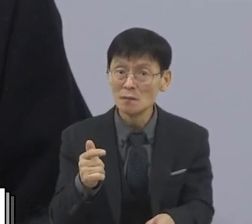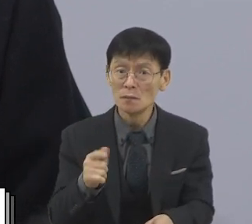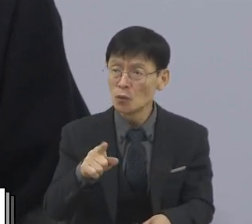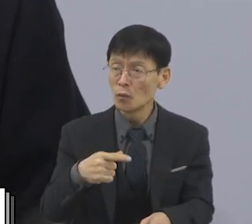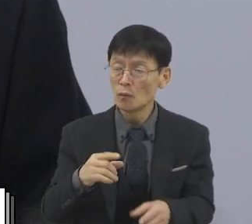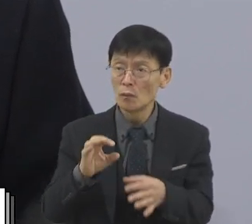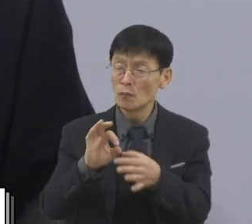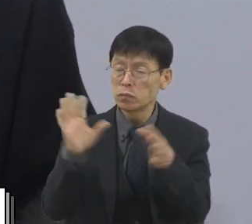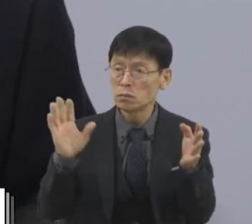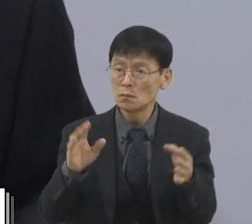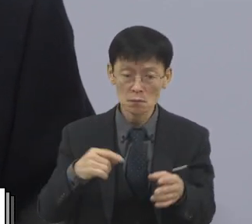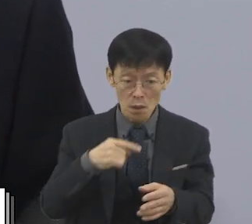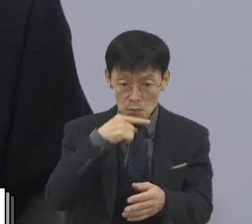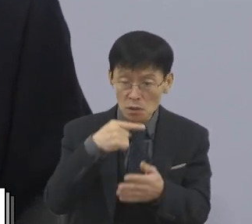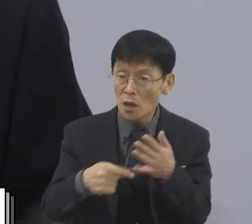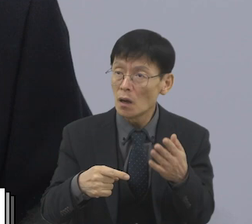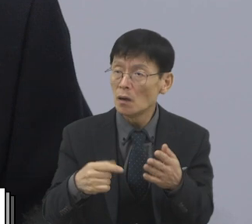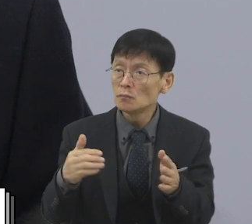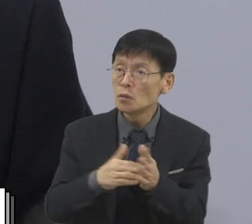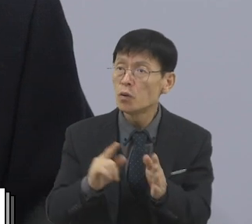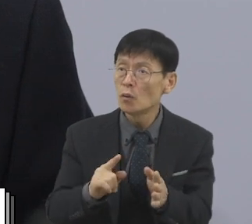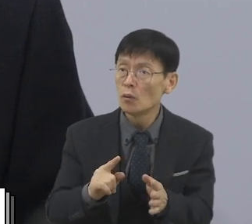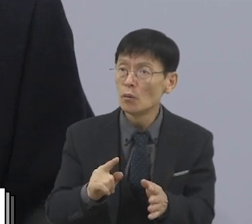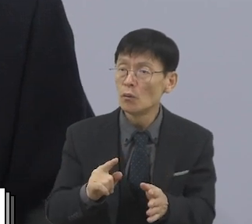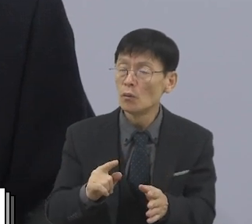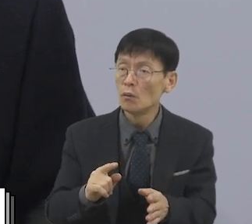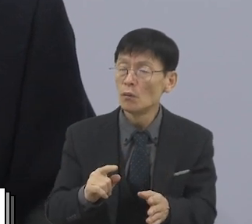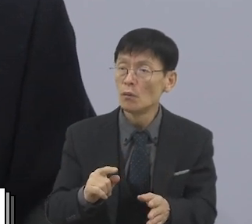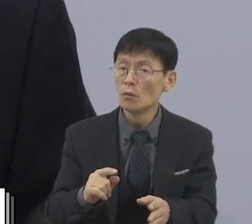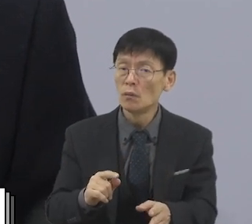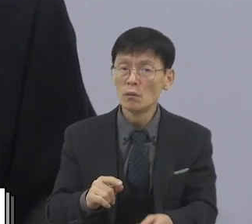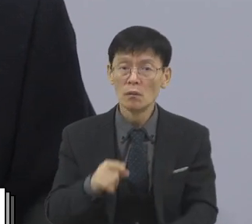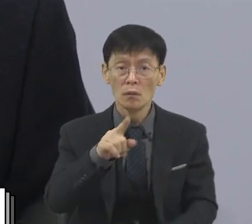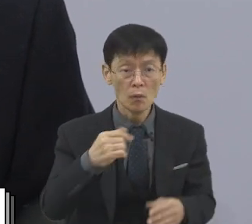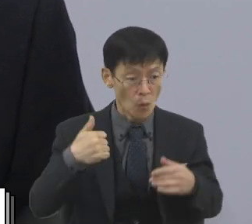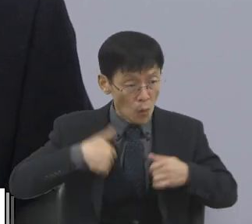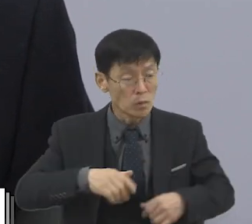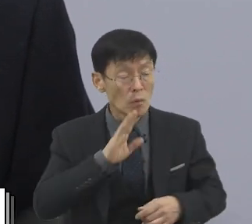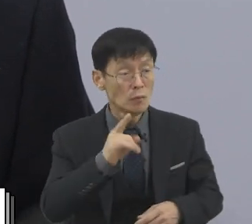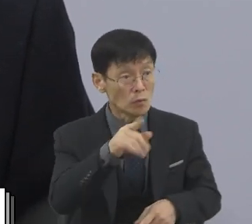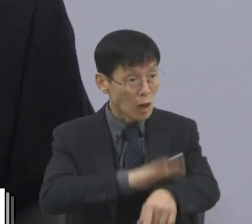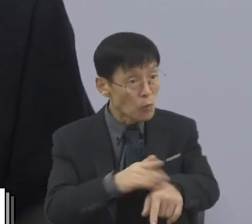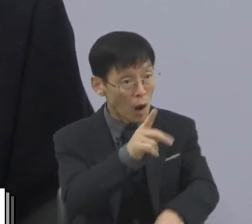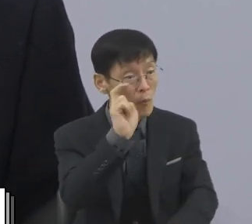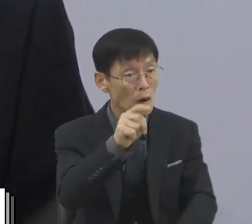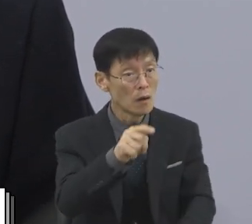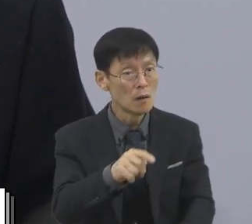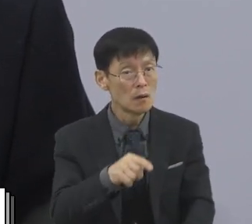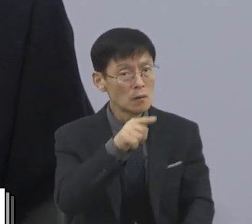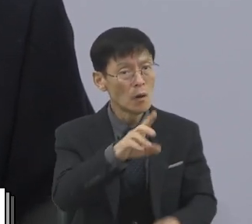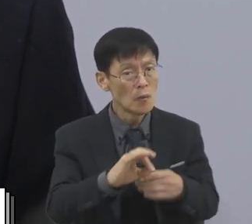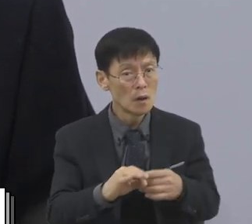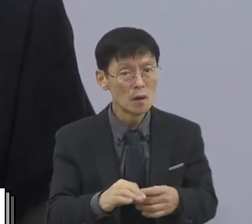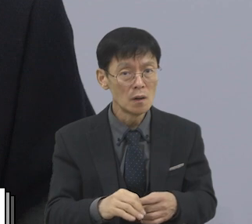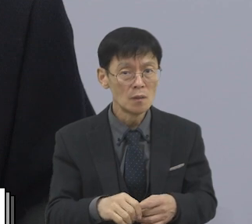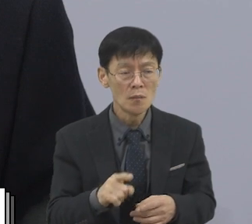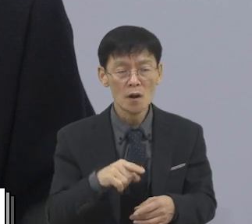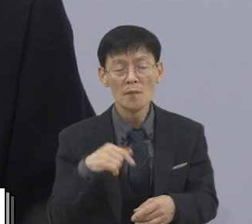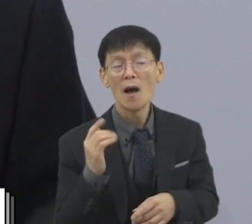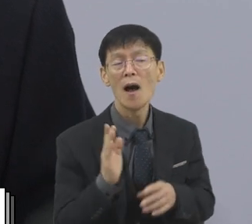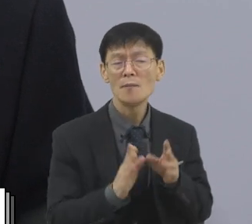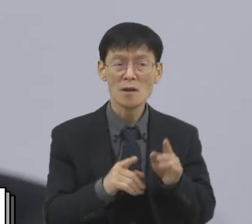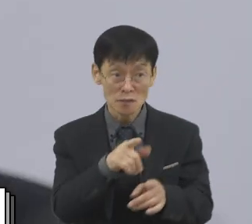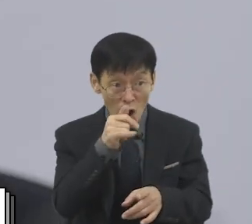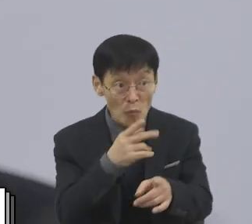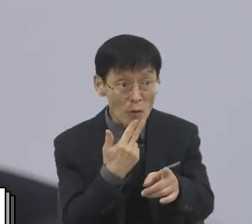그게 뭐가 문제가 되나요? 전 피해당했어요. 그렇지만 옷차림이 원인이 될 수는 있습니다. 혹시 성적인